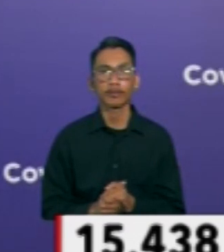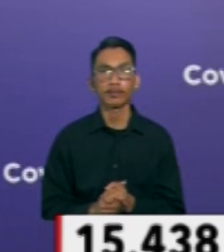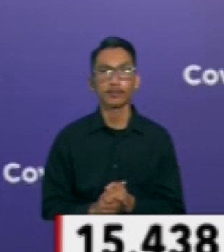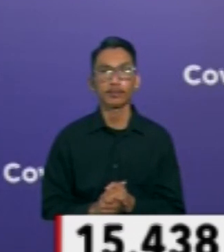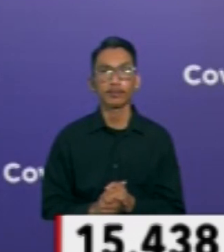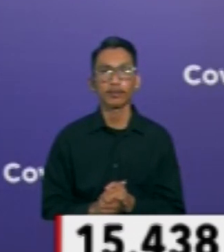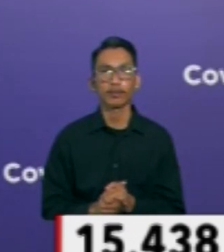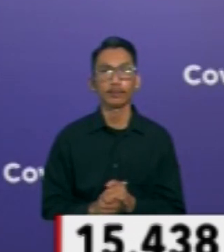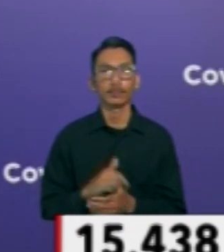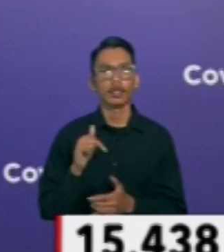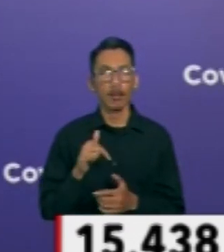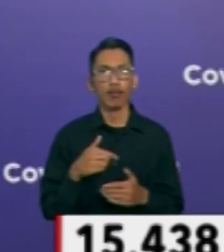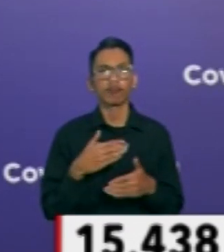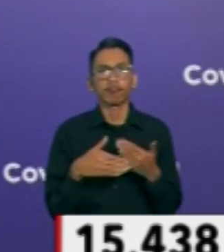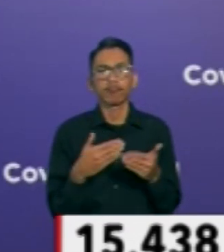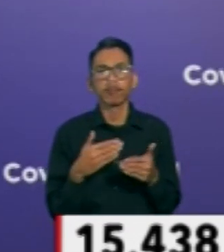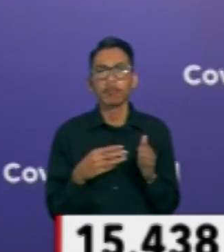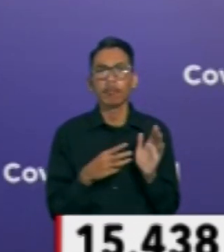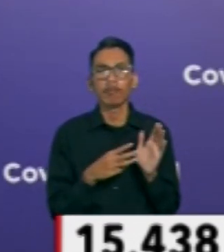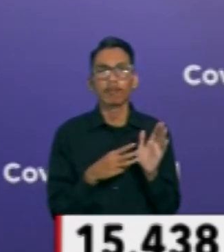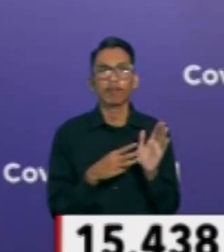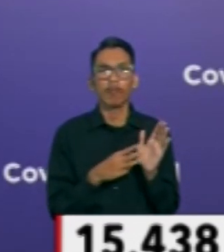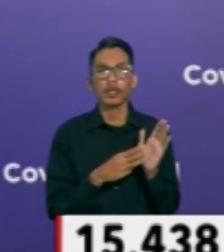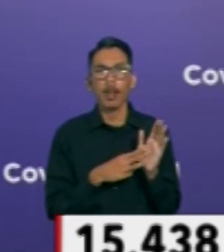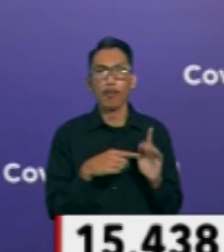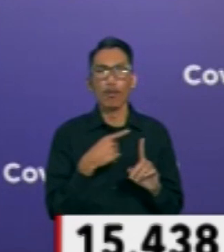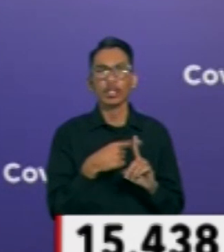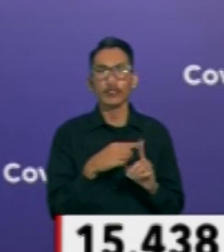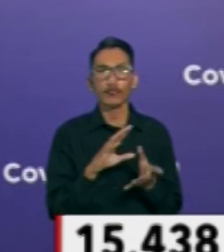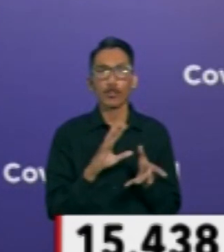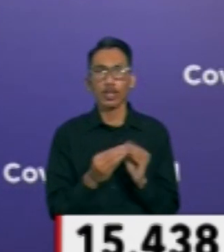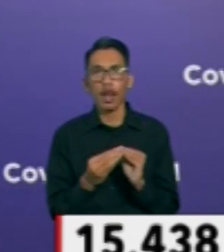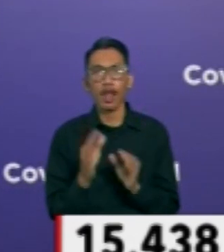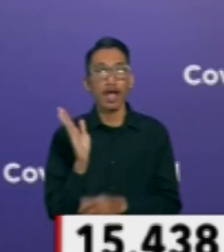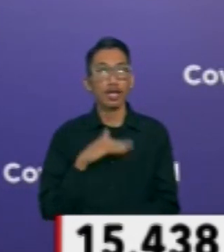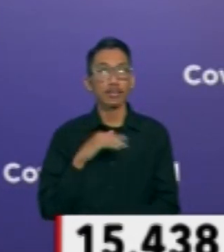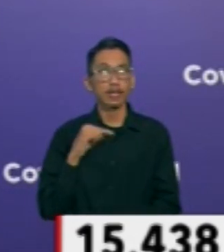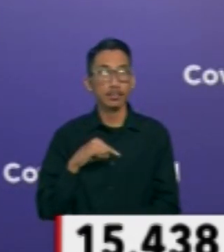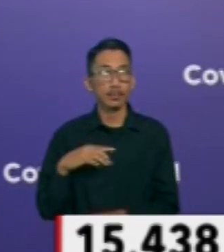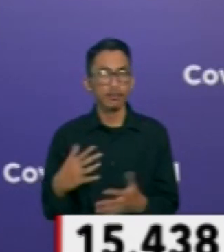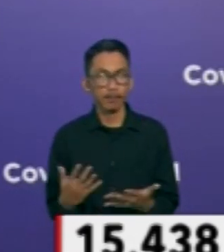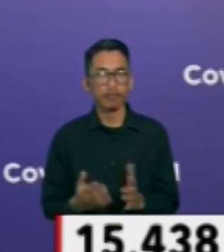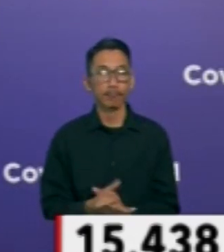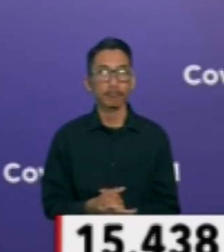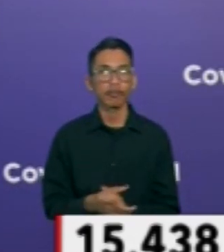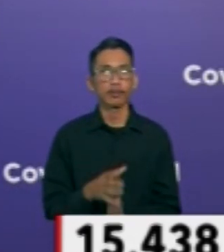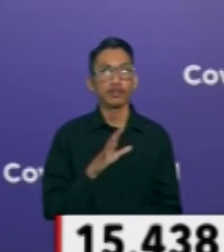mendapatkan kasus positif totalnya hari ini adalah